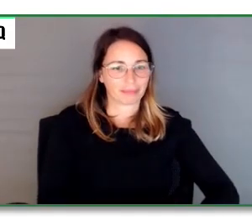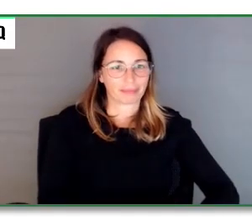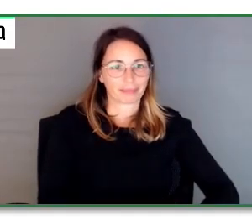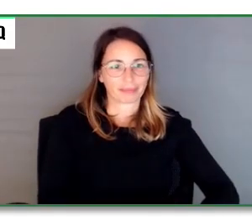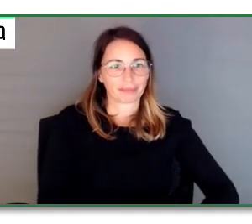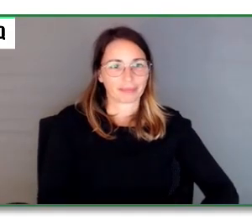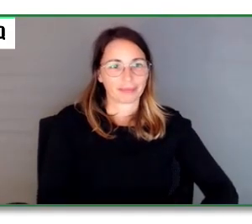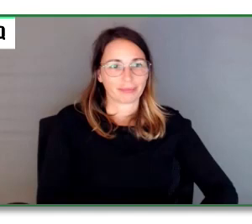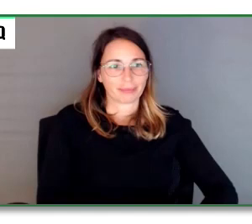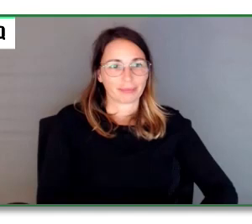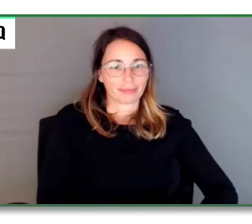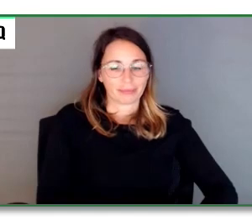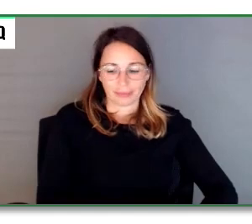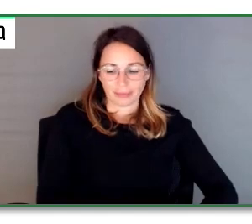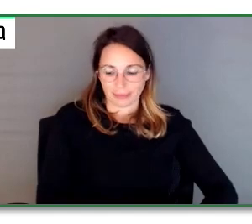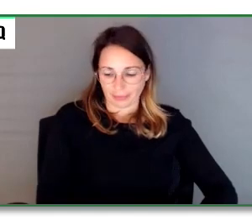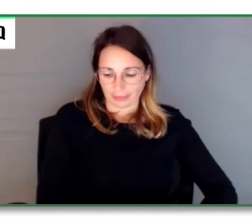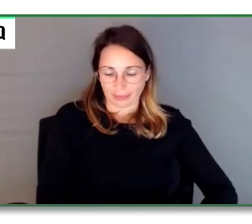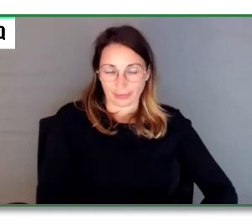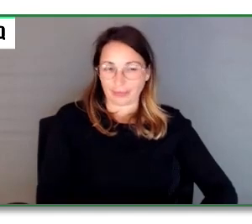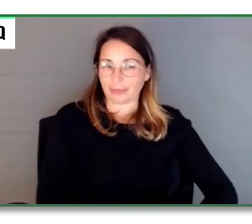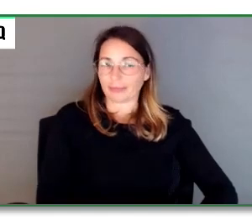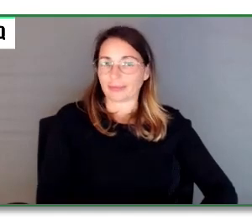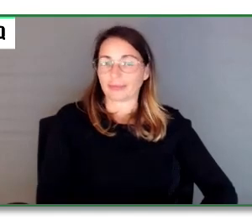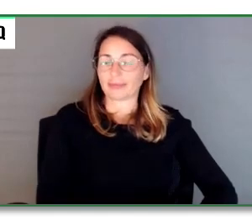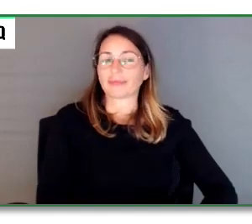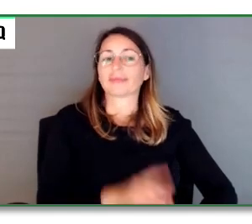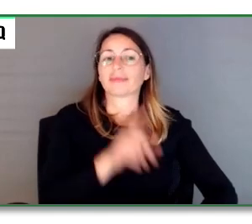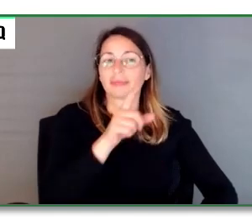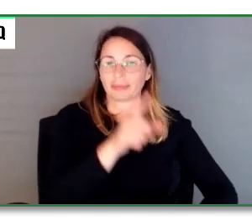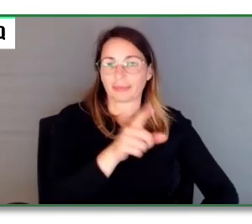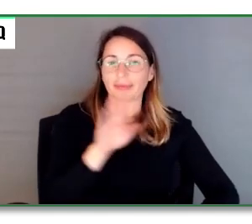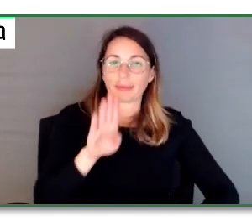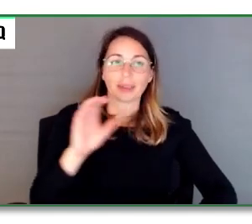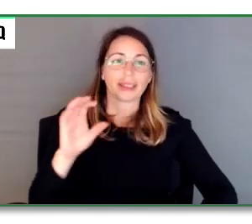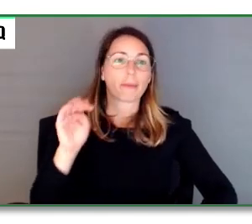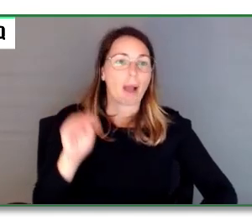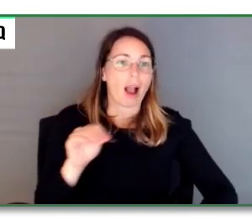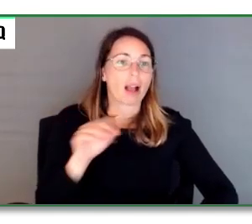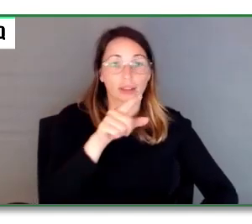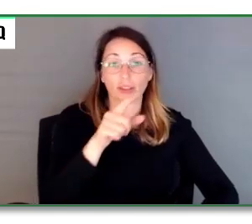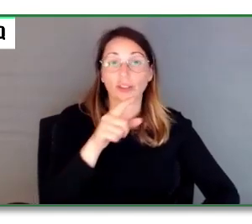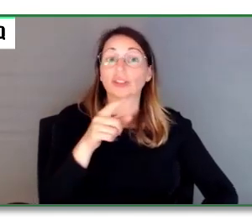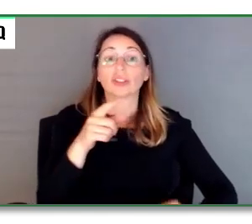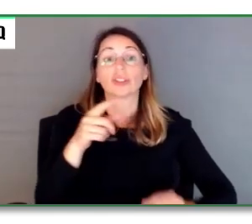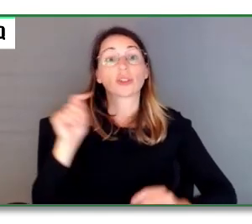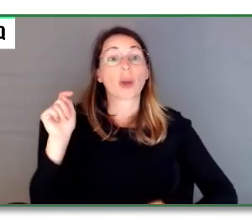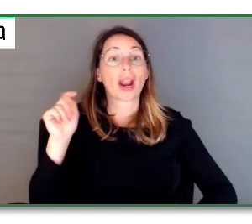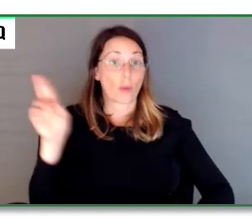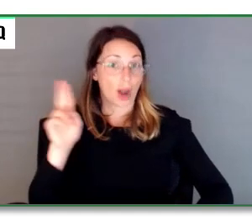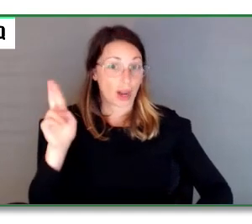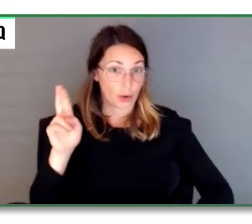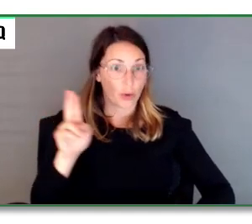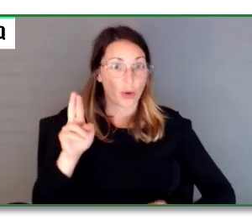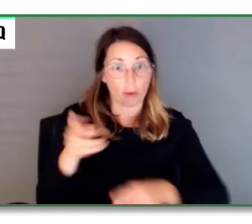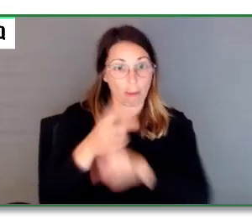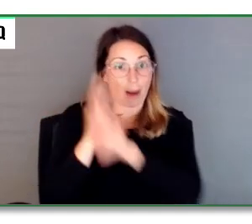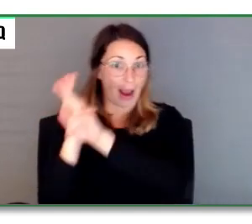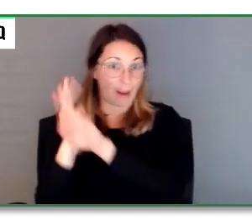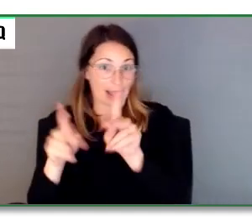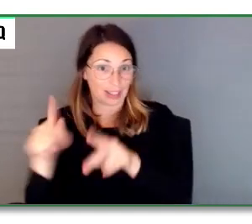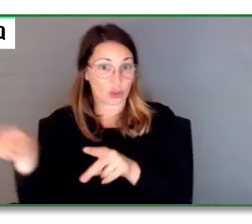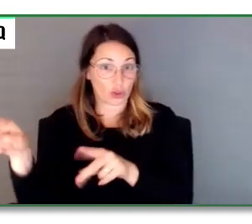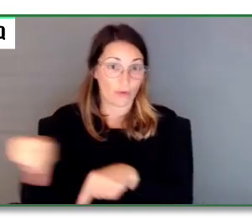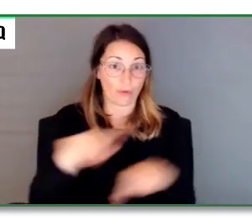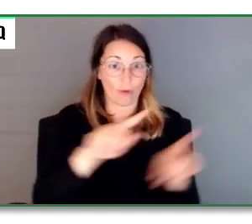De plus, le BC Moss a prêté des trail riders à des personnes pour qu'elles se rendent à des destinations